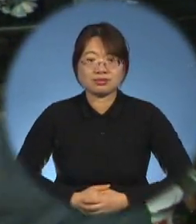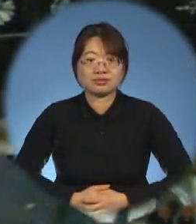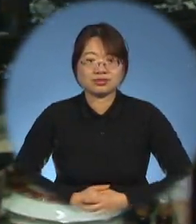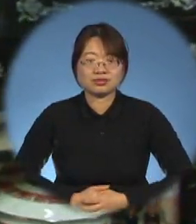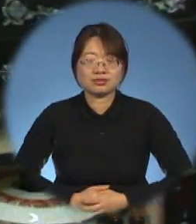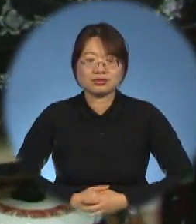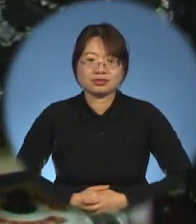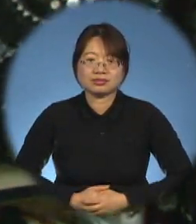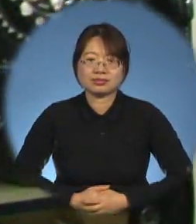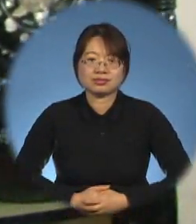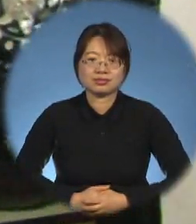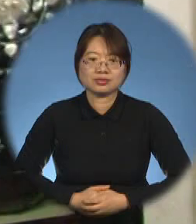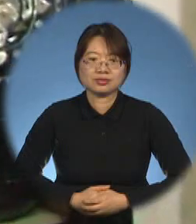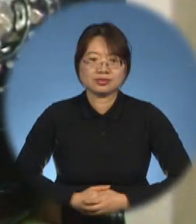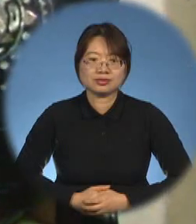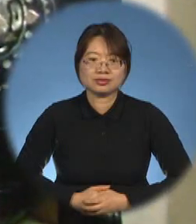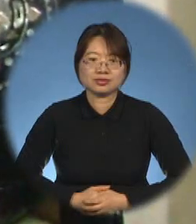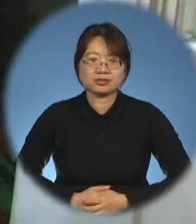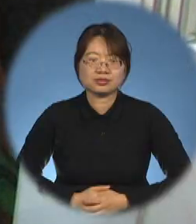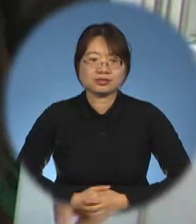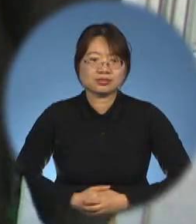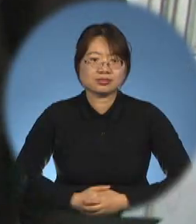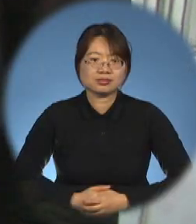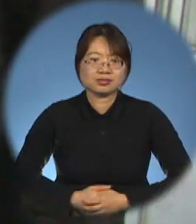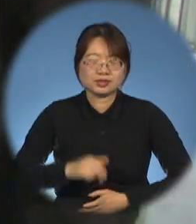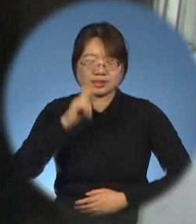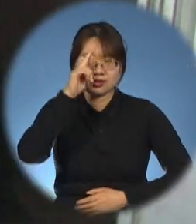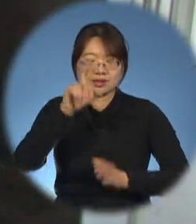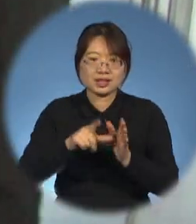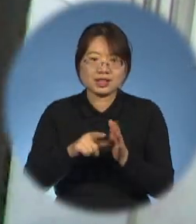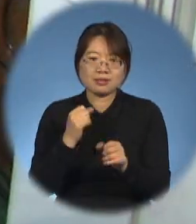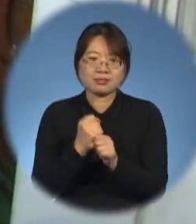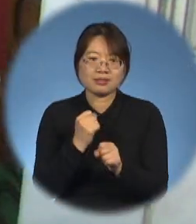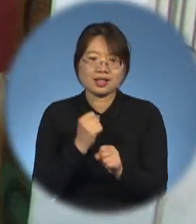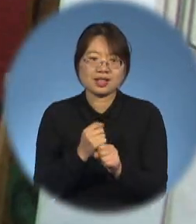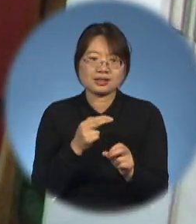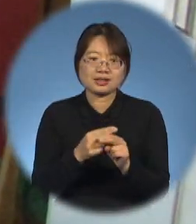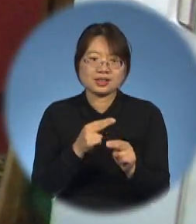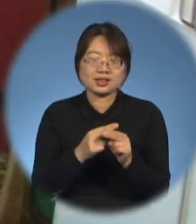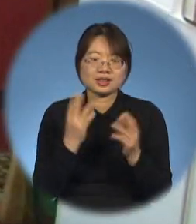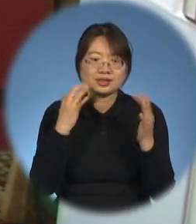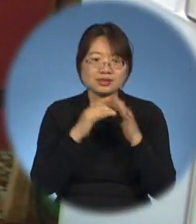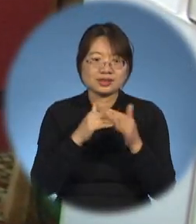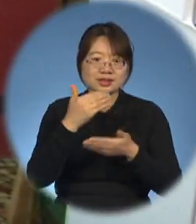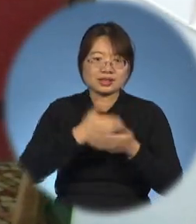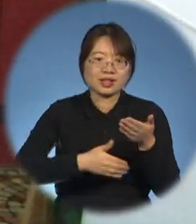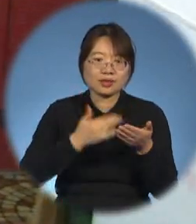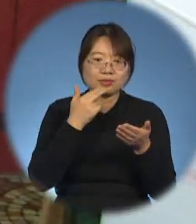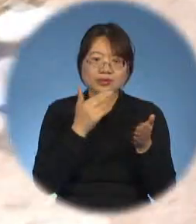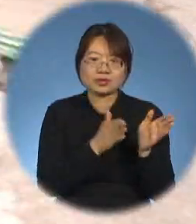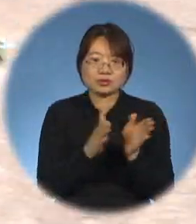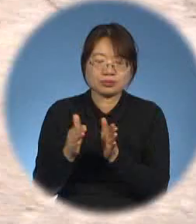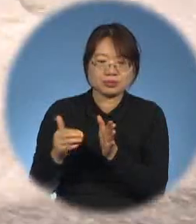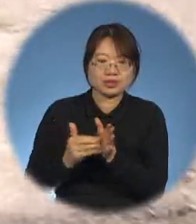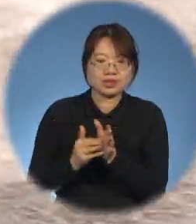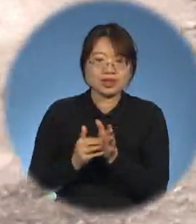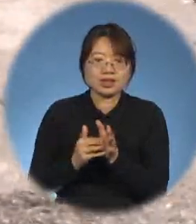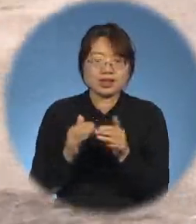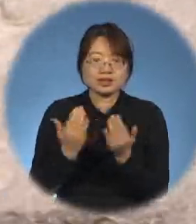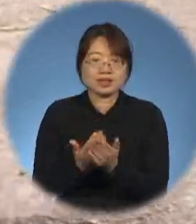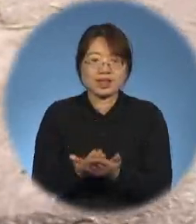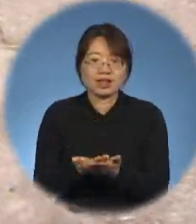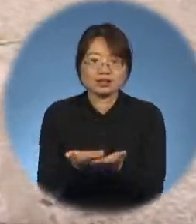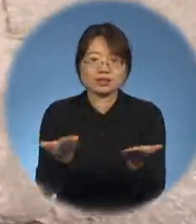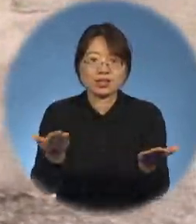열이 험하다 하고 하던데 왜 나누다 하고 와셔를 정심 때 만든 김치를 남기는 가다 없이 챙기 거 다 퍼주고